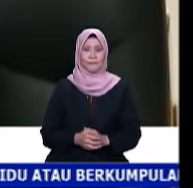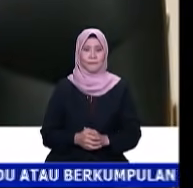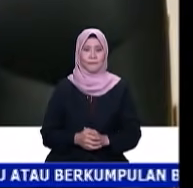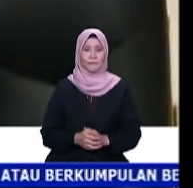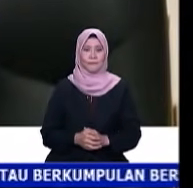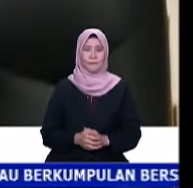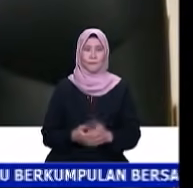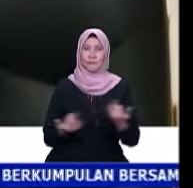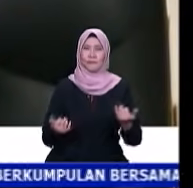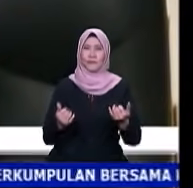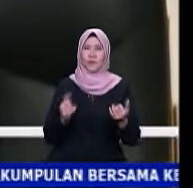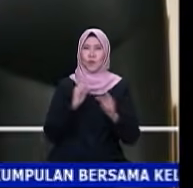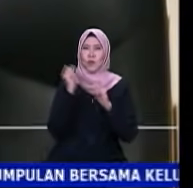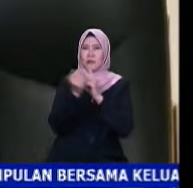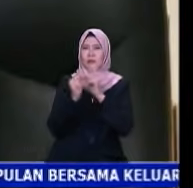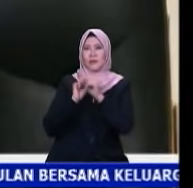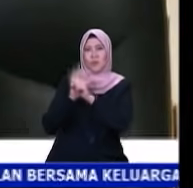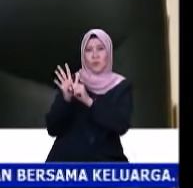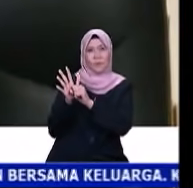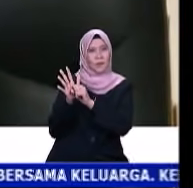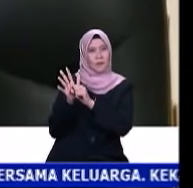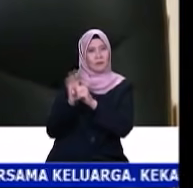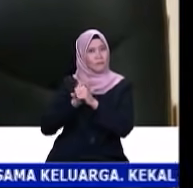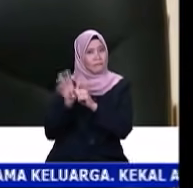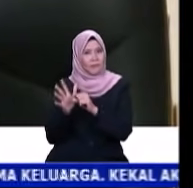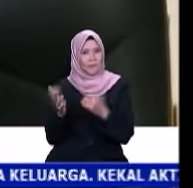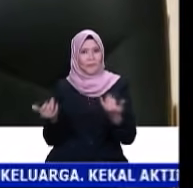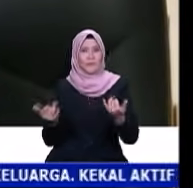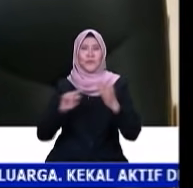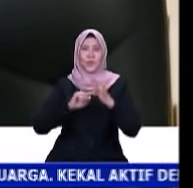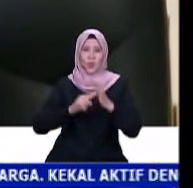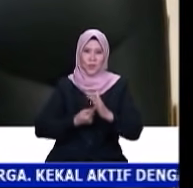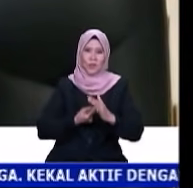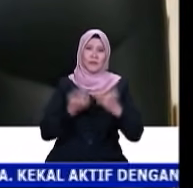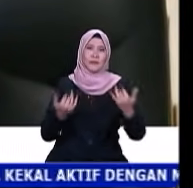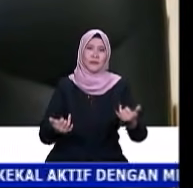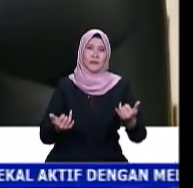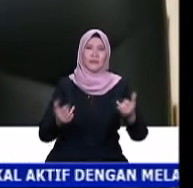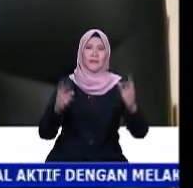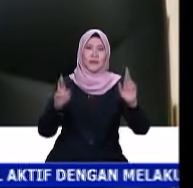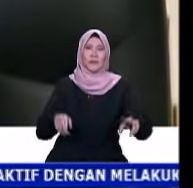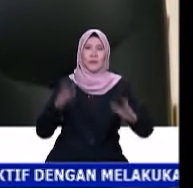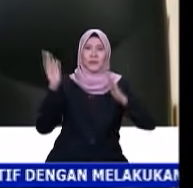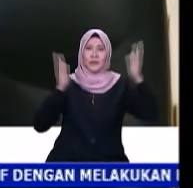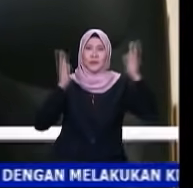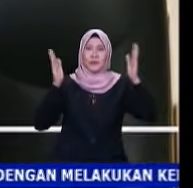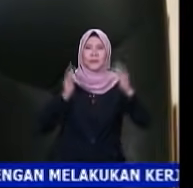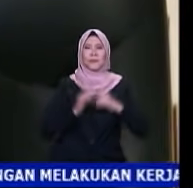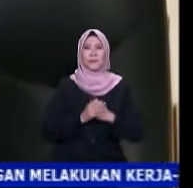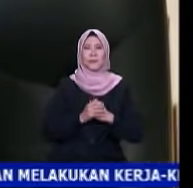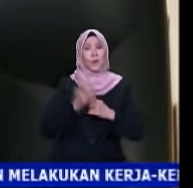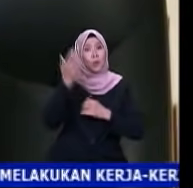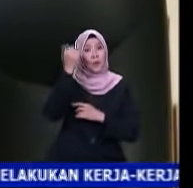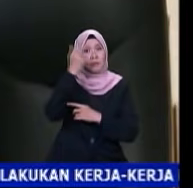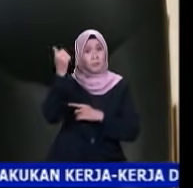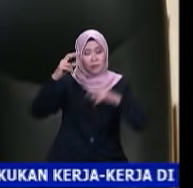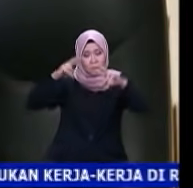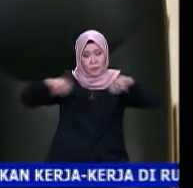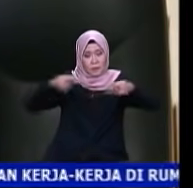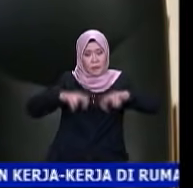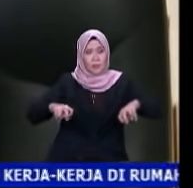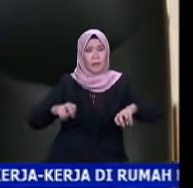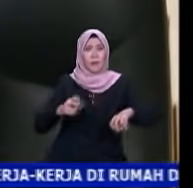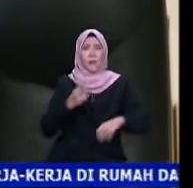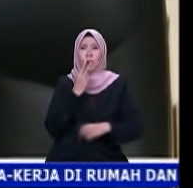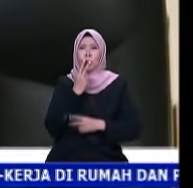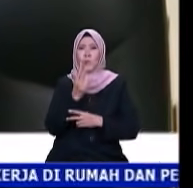Dalam keadaan pandemik ini, sebenarnya rakyat Malaysia perlu mulakan daripada sekaranglah. Apatah lagi kajian mendapati bahawa asap rokok